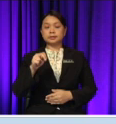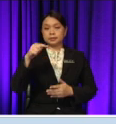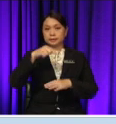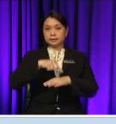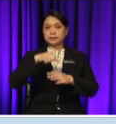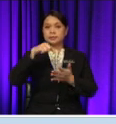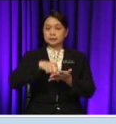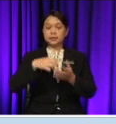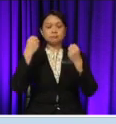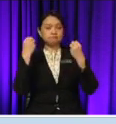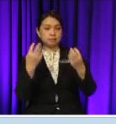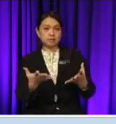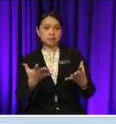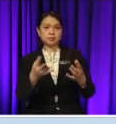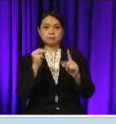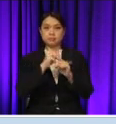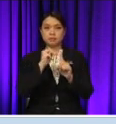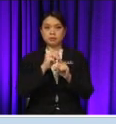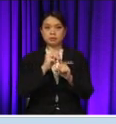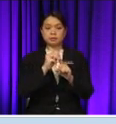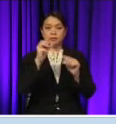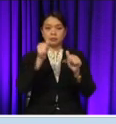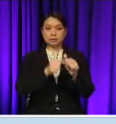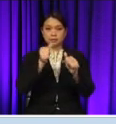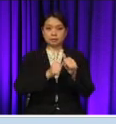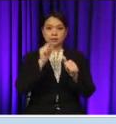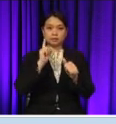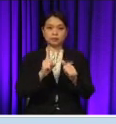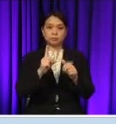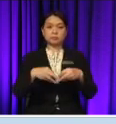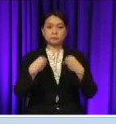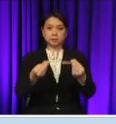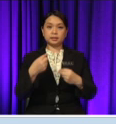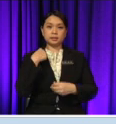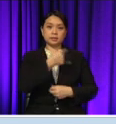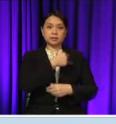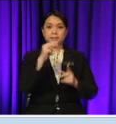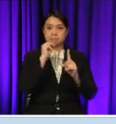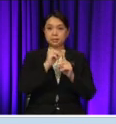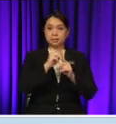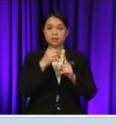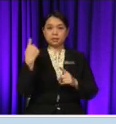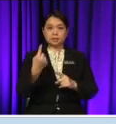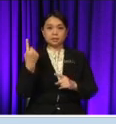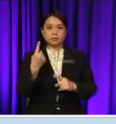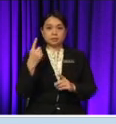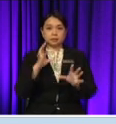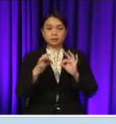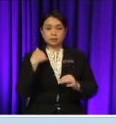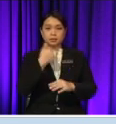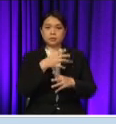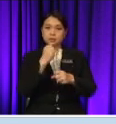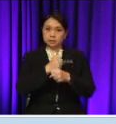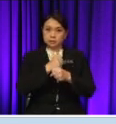banyak setiap satu peralatan itu memberi kita berkah dan saya selalu saya guna kalau kita kerja